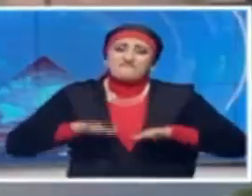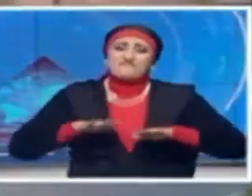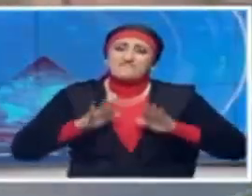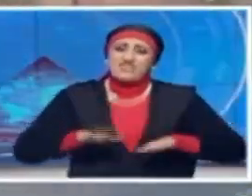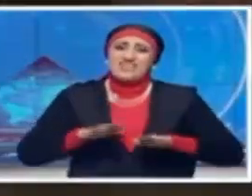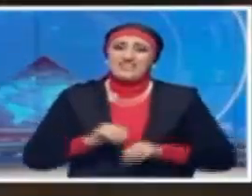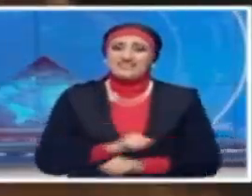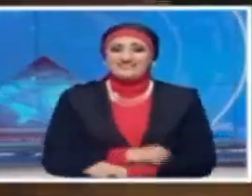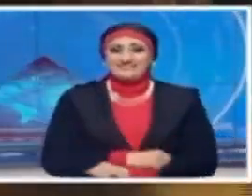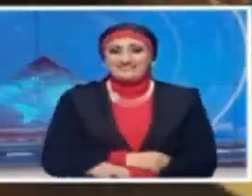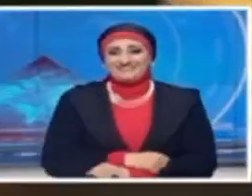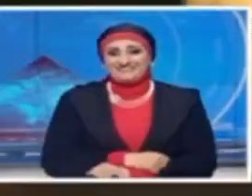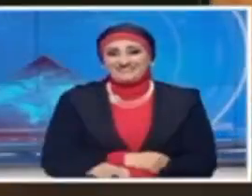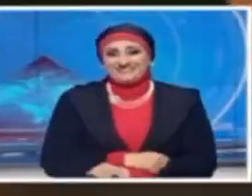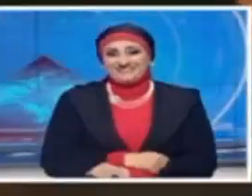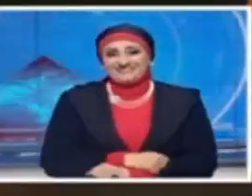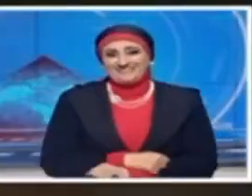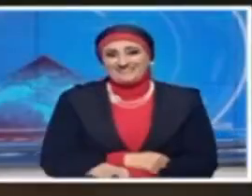موجود.